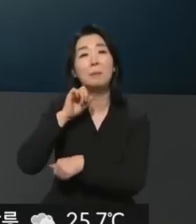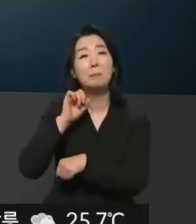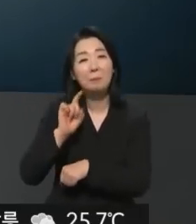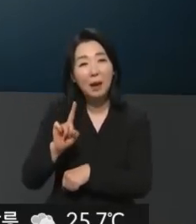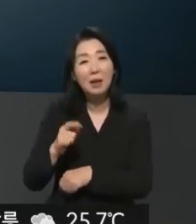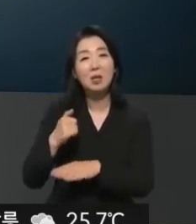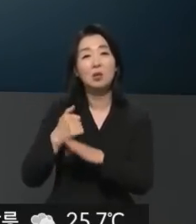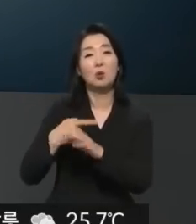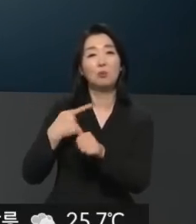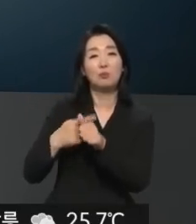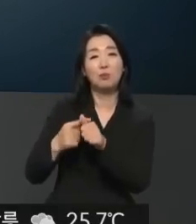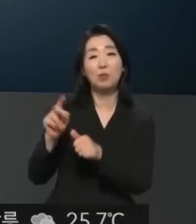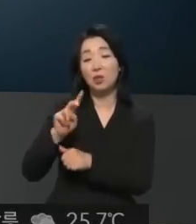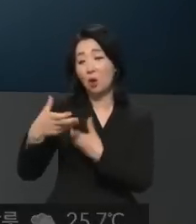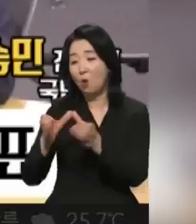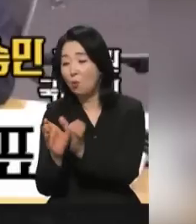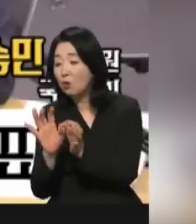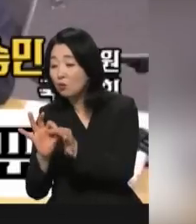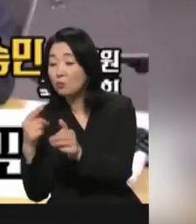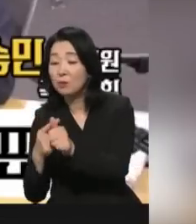여권 일각에서도 나옵니다.